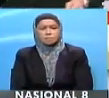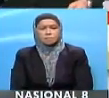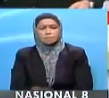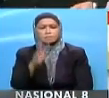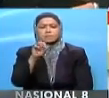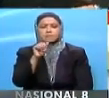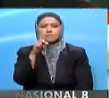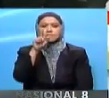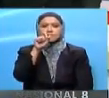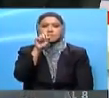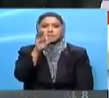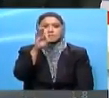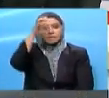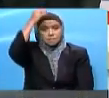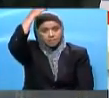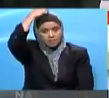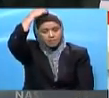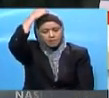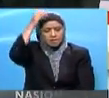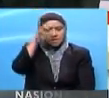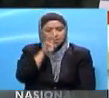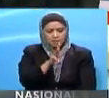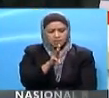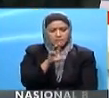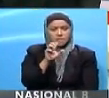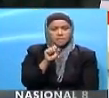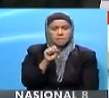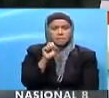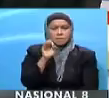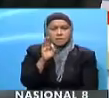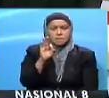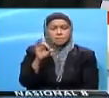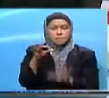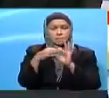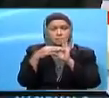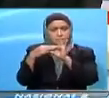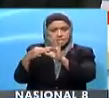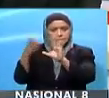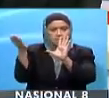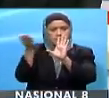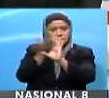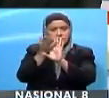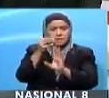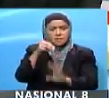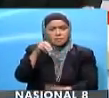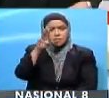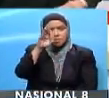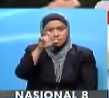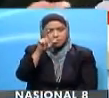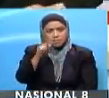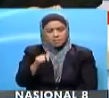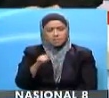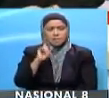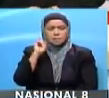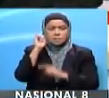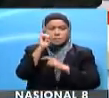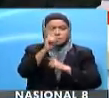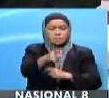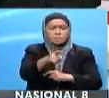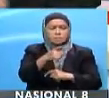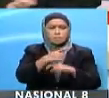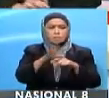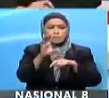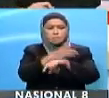Wakaf Selangor Muamalat WSM dengan kerjasama Bank Muamalat Malaysia berhad menyumbangkan sebuah ambulans kepada